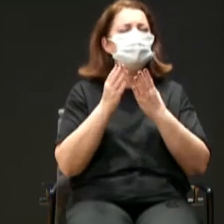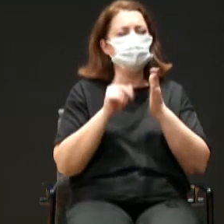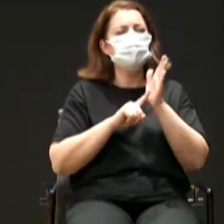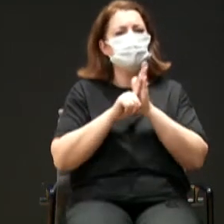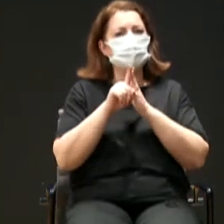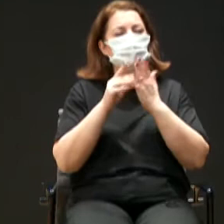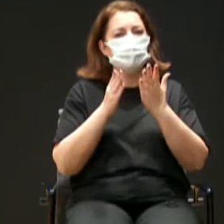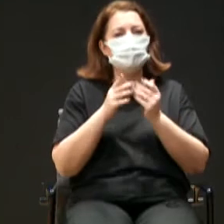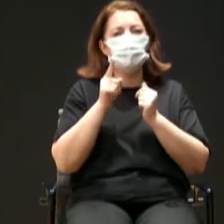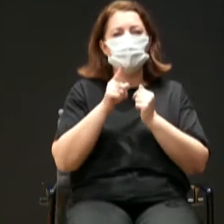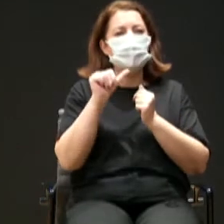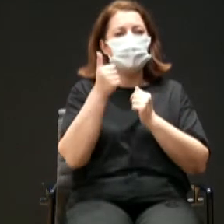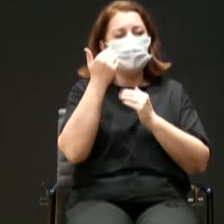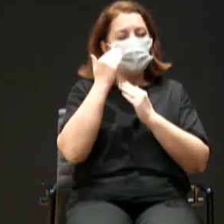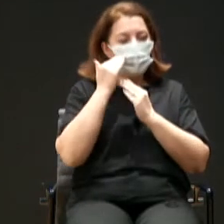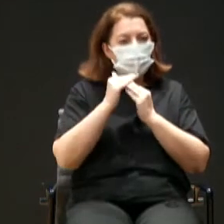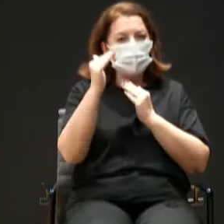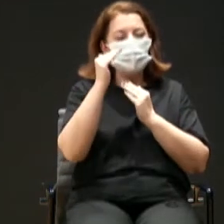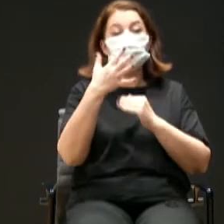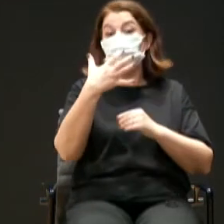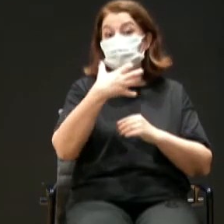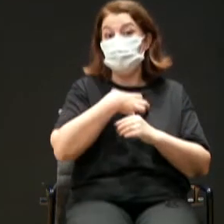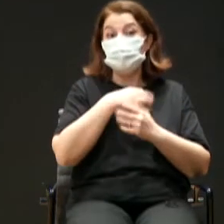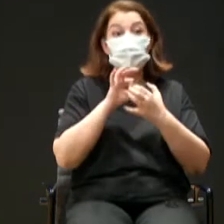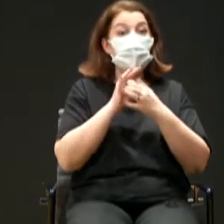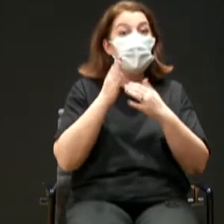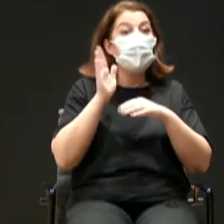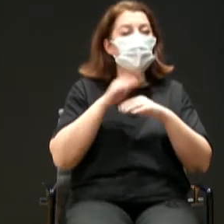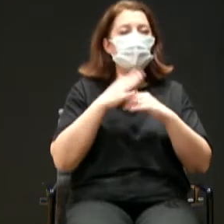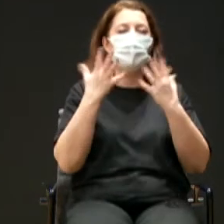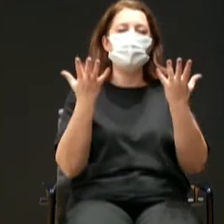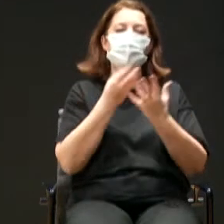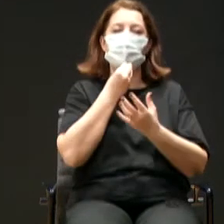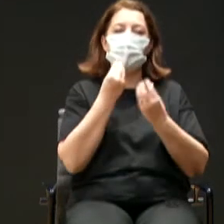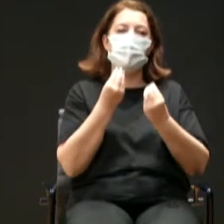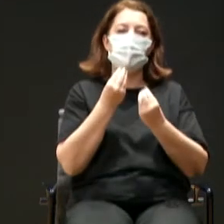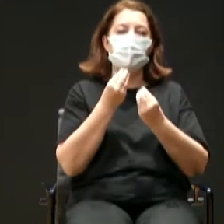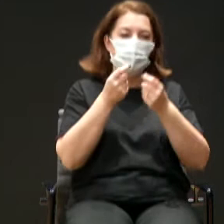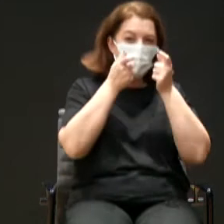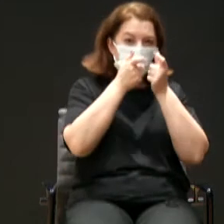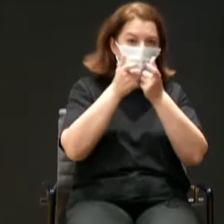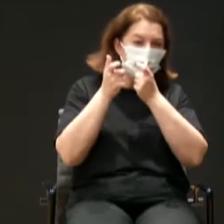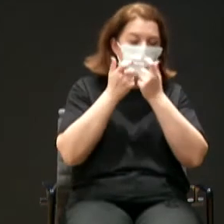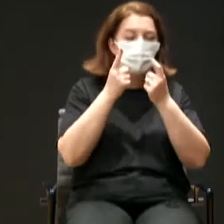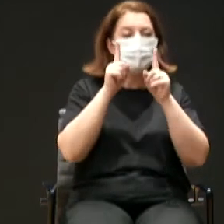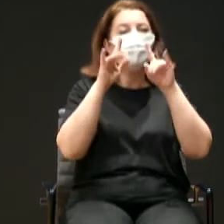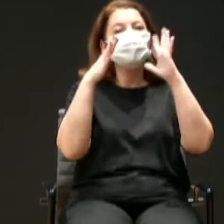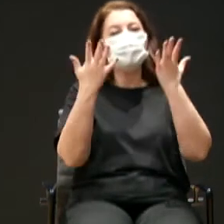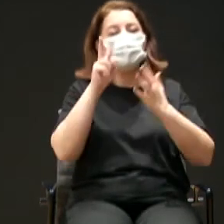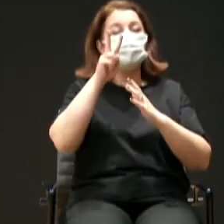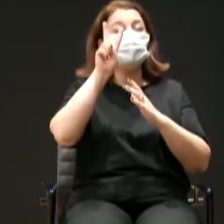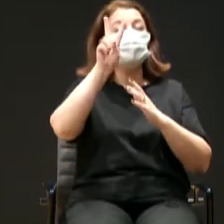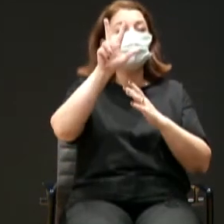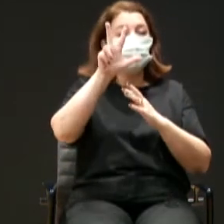diliyoruz ama bu aziz millet kendine neler yapıldığını çok iyi gözlemliyor. İnşallah 2023'te